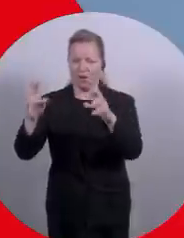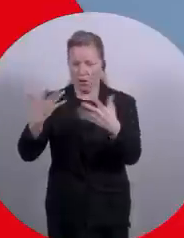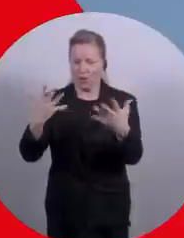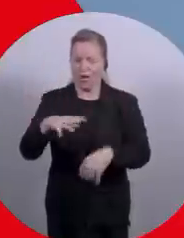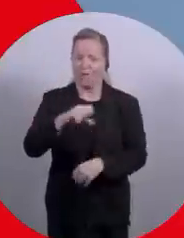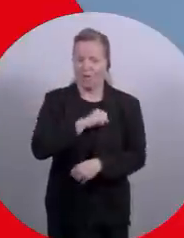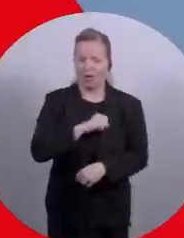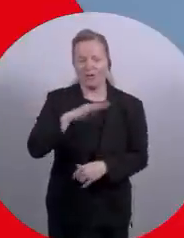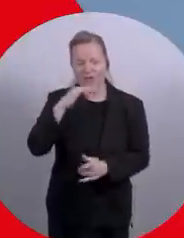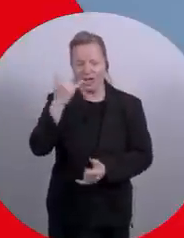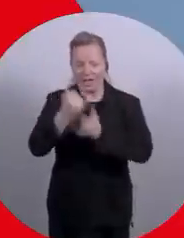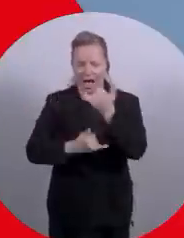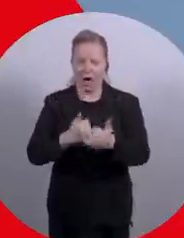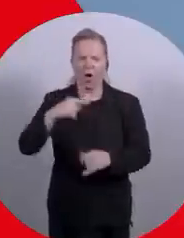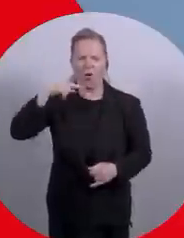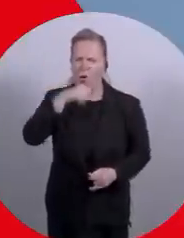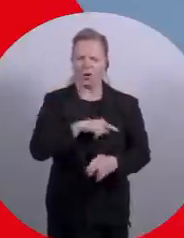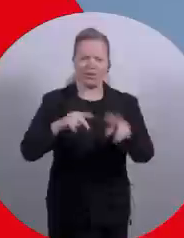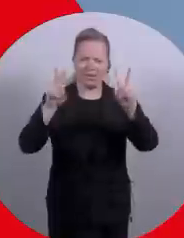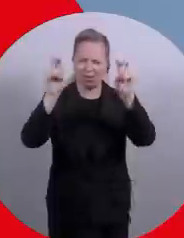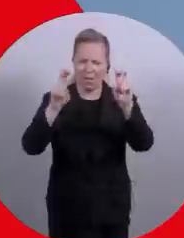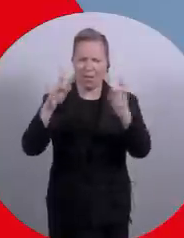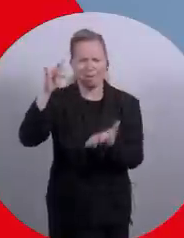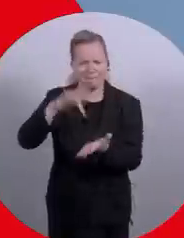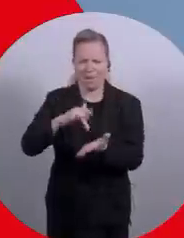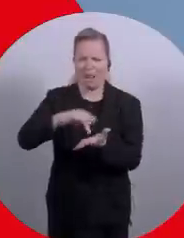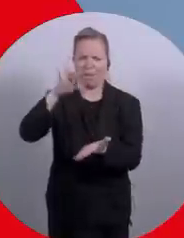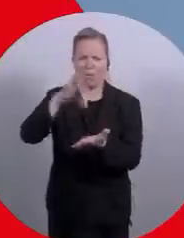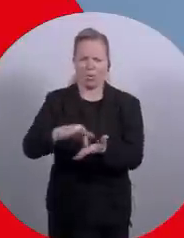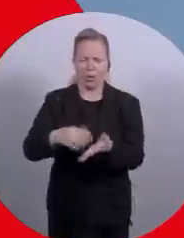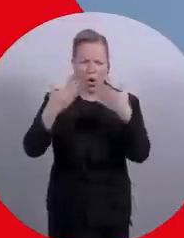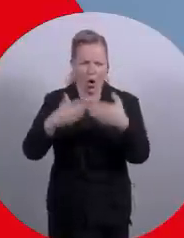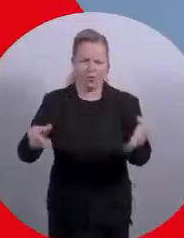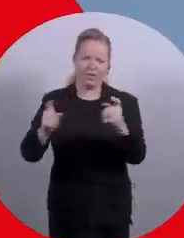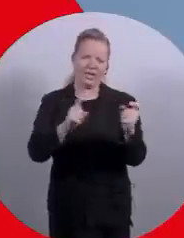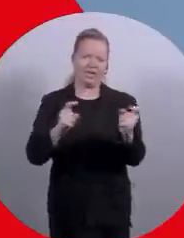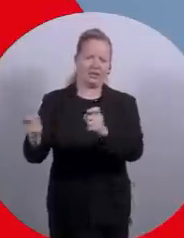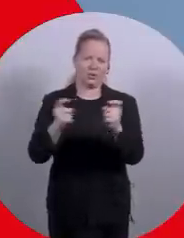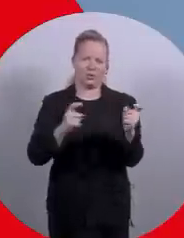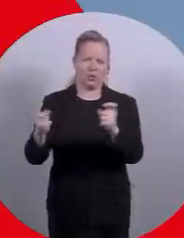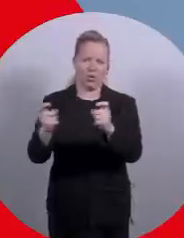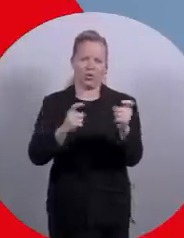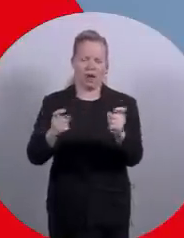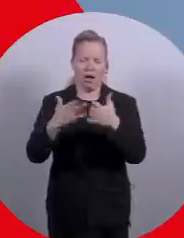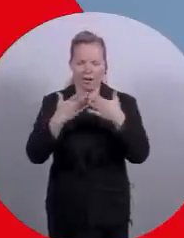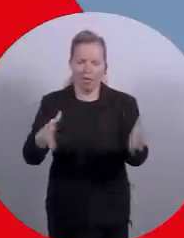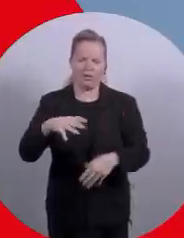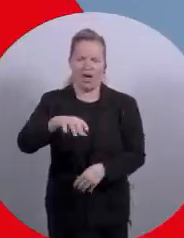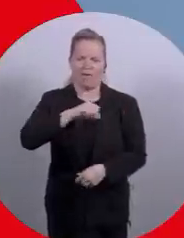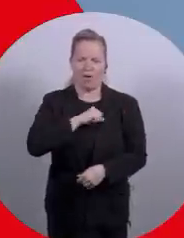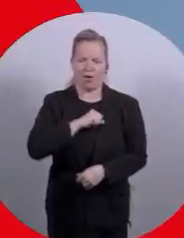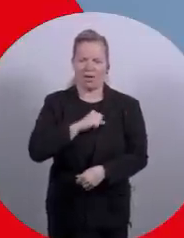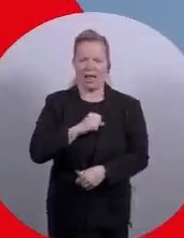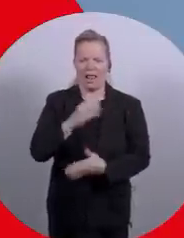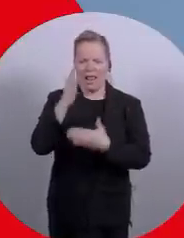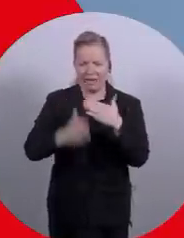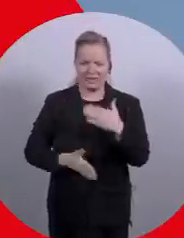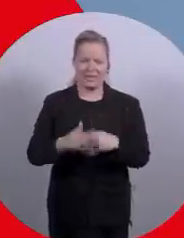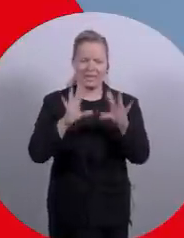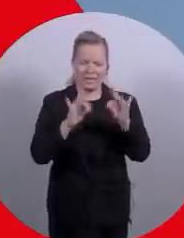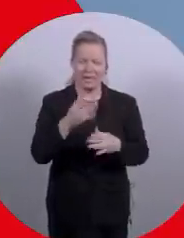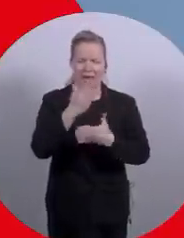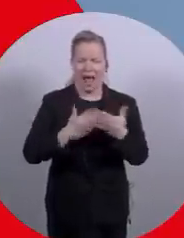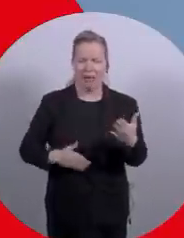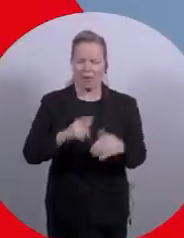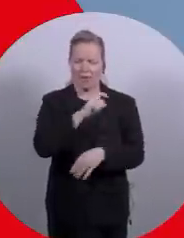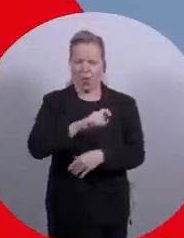Jahren wieder geschafft haben rote Themen die in der Mittelpunkt der öffentlichen Diskussion gestanden sein und ein riesen Erfolg unsere letzten zehn Jahre brauchen Liebe